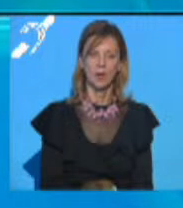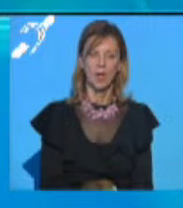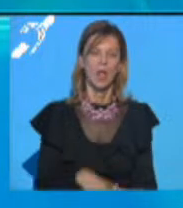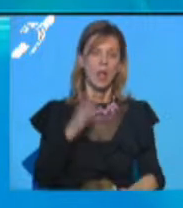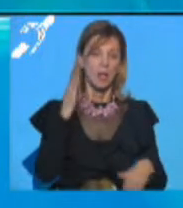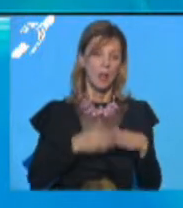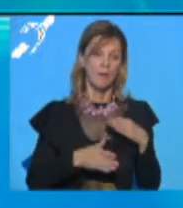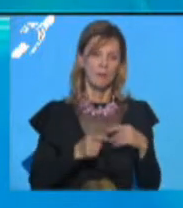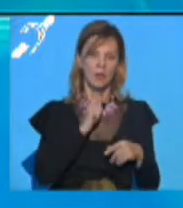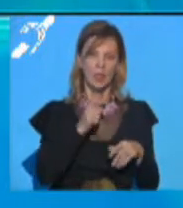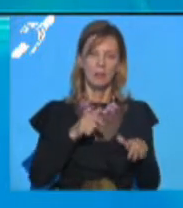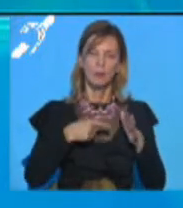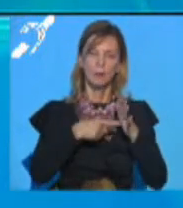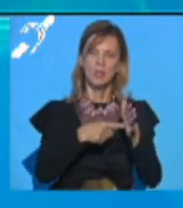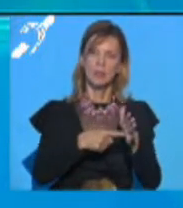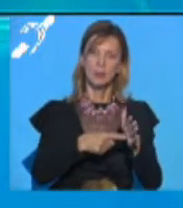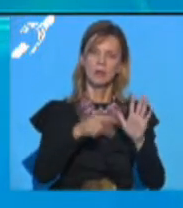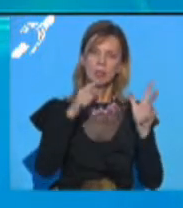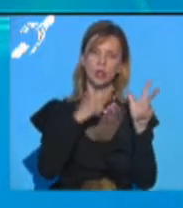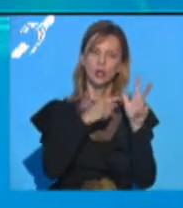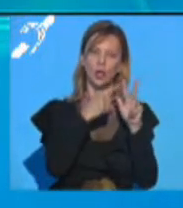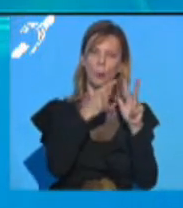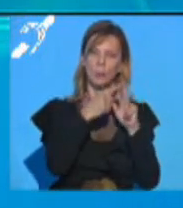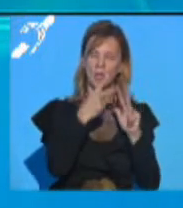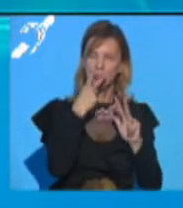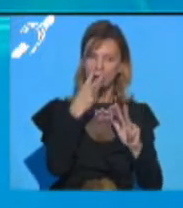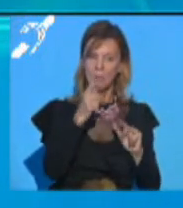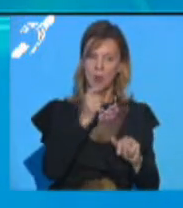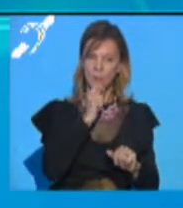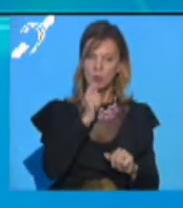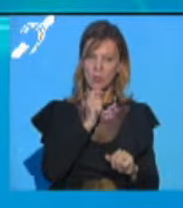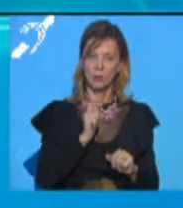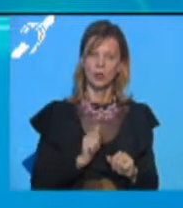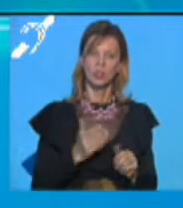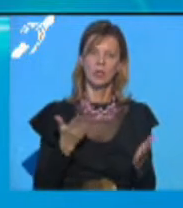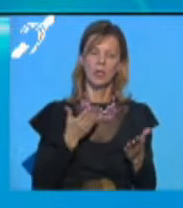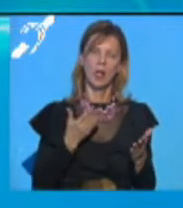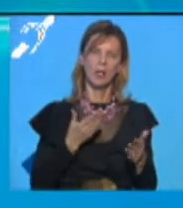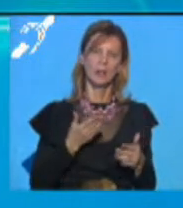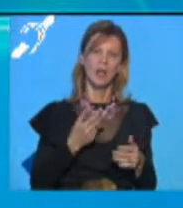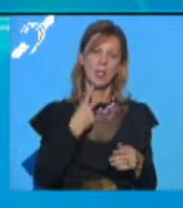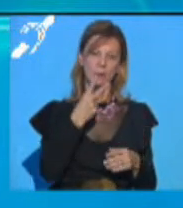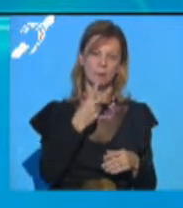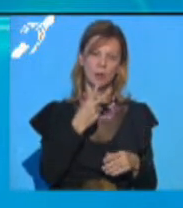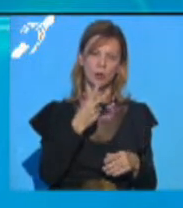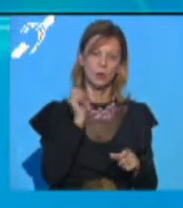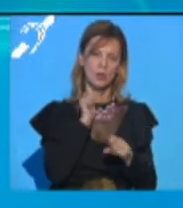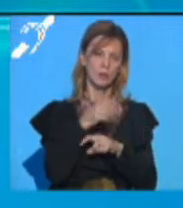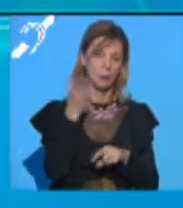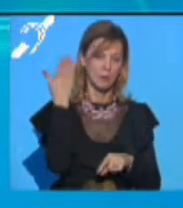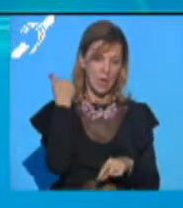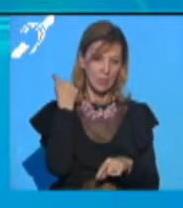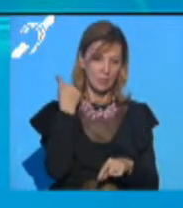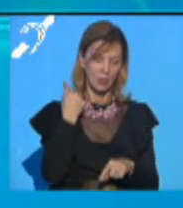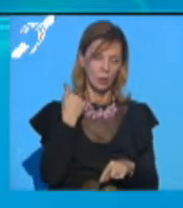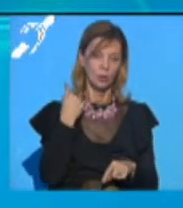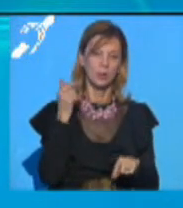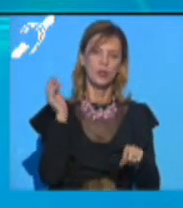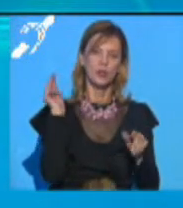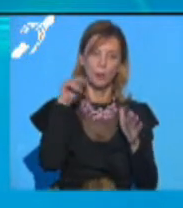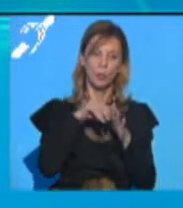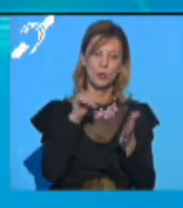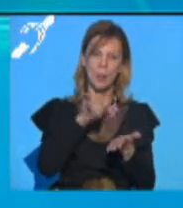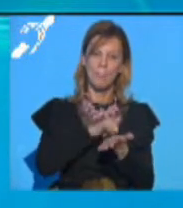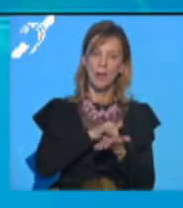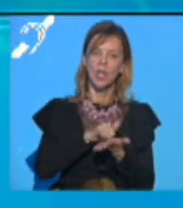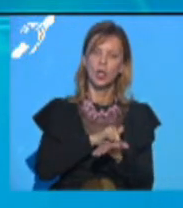În finalul telejurnalului vă prezentăm top 3 cele mai vizionate știri și interviuri care au fost difuzate în cadrul telejurnalului regional și postate